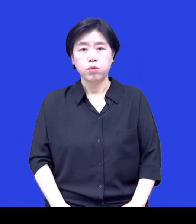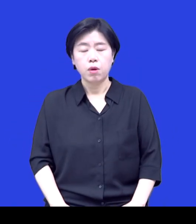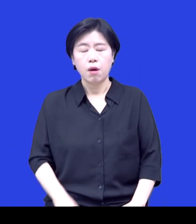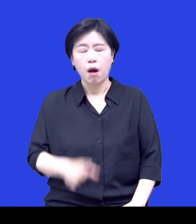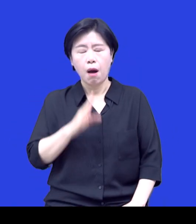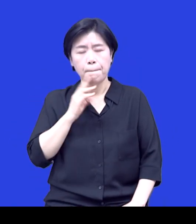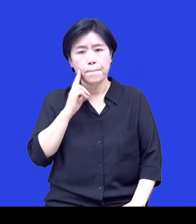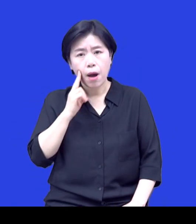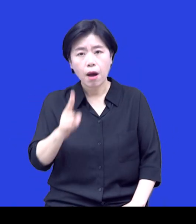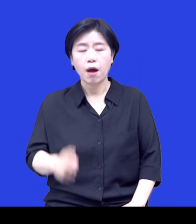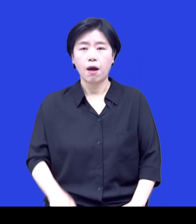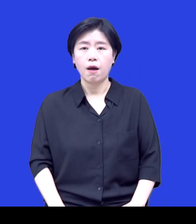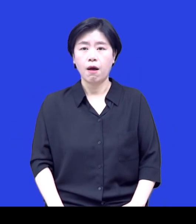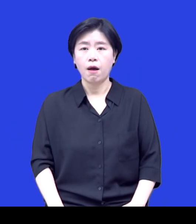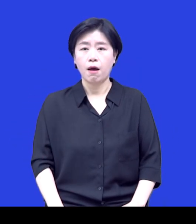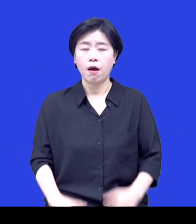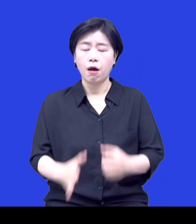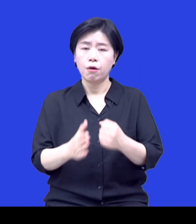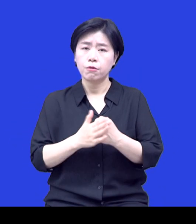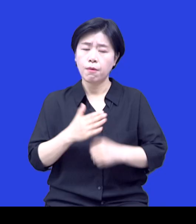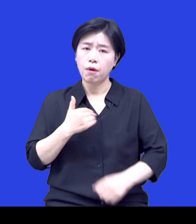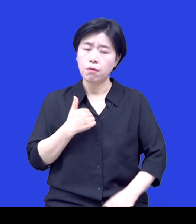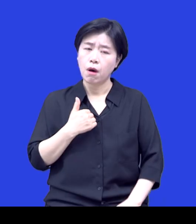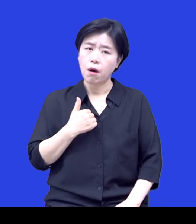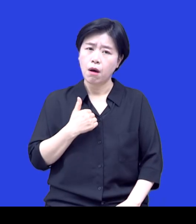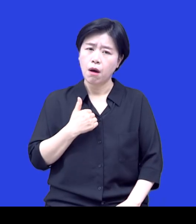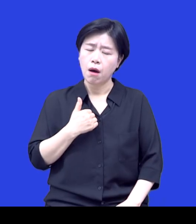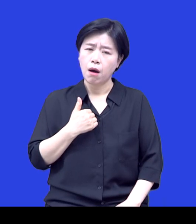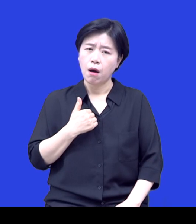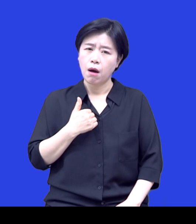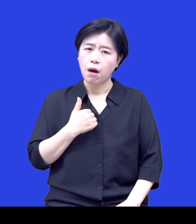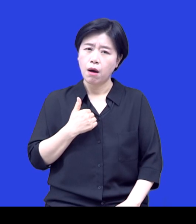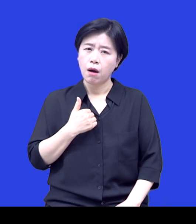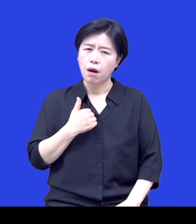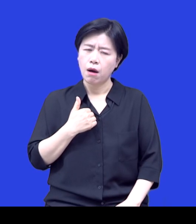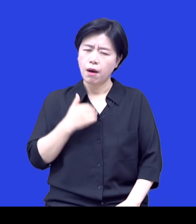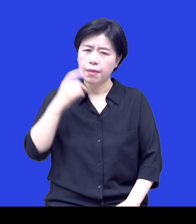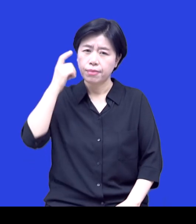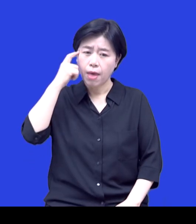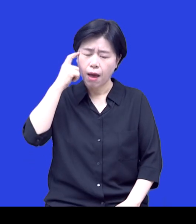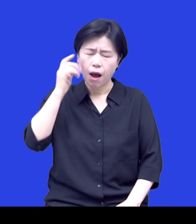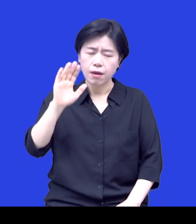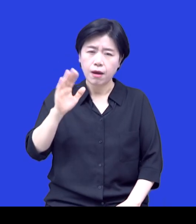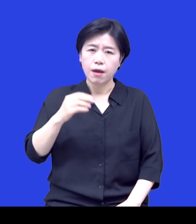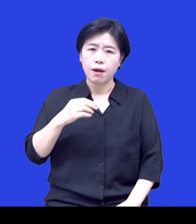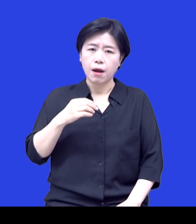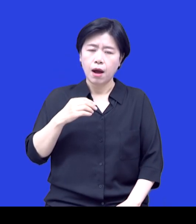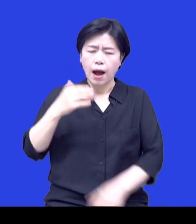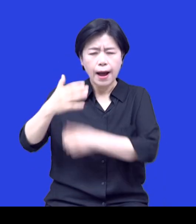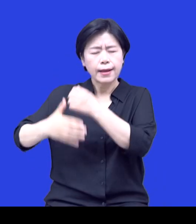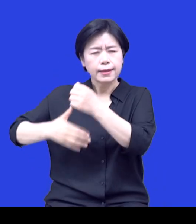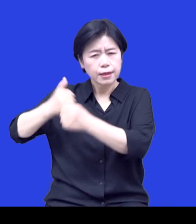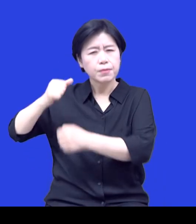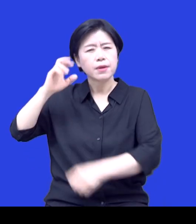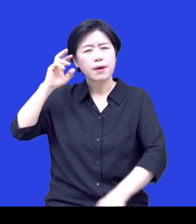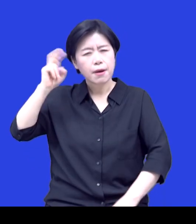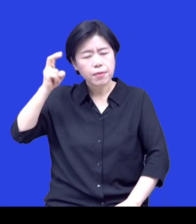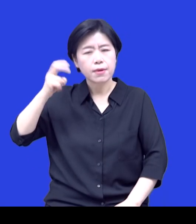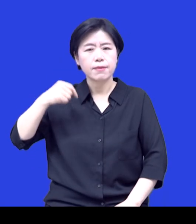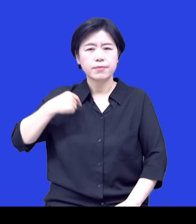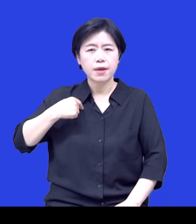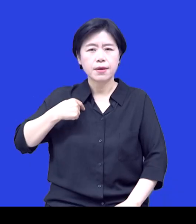너무 많이 일어나니까 예. 내가 원해서라기보다는 아. 하나님이 어떻게 보이지 않는 벽으로 나를